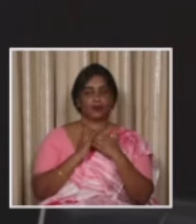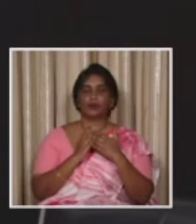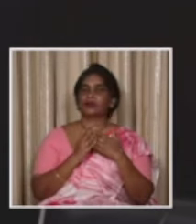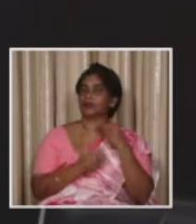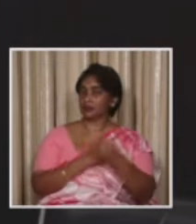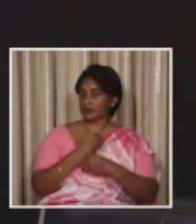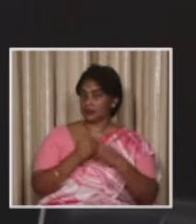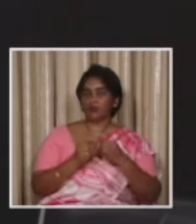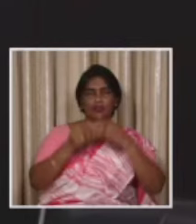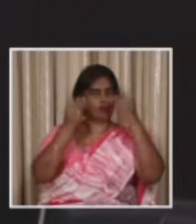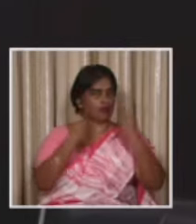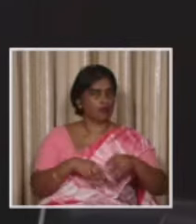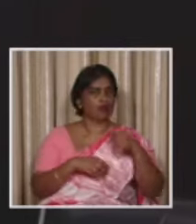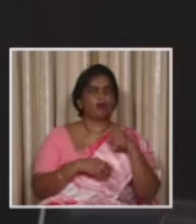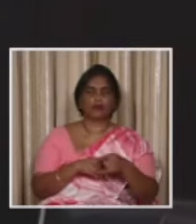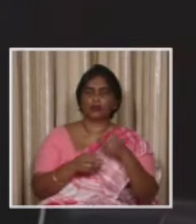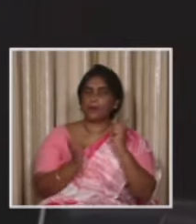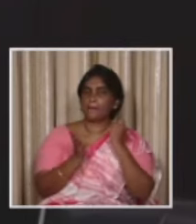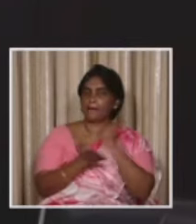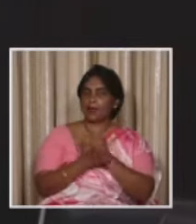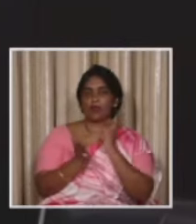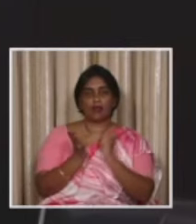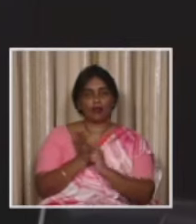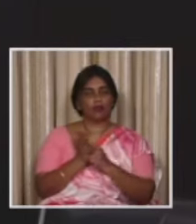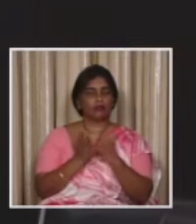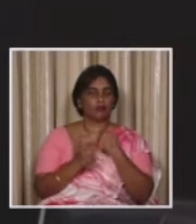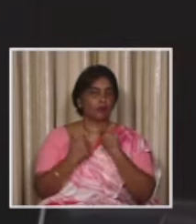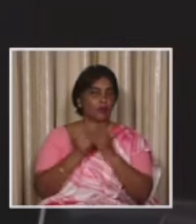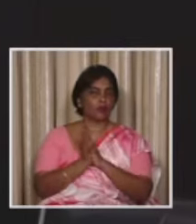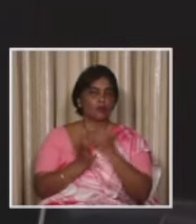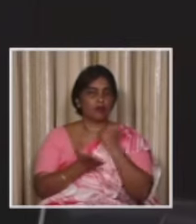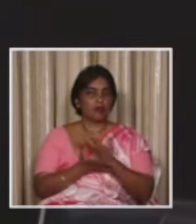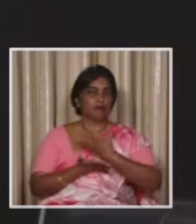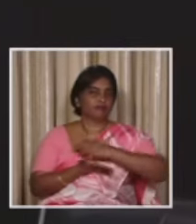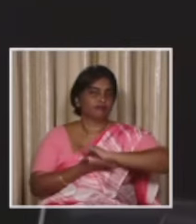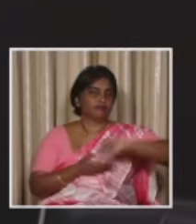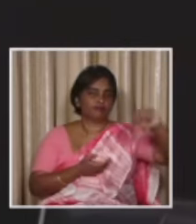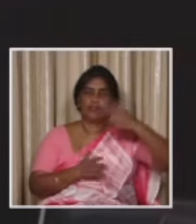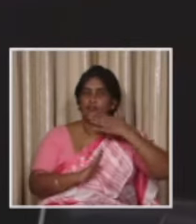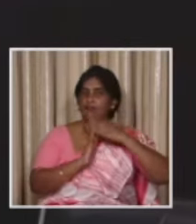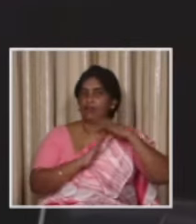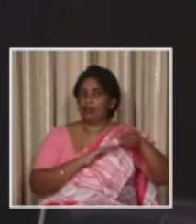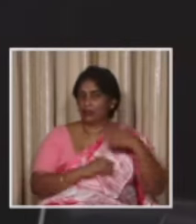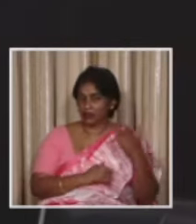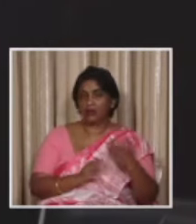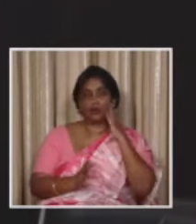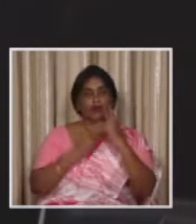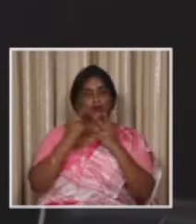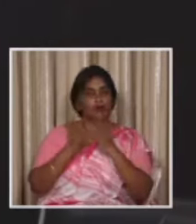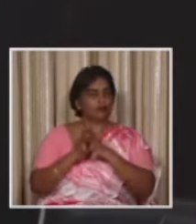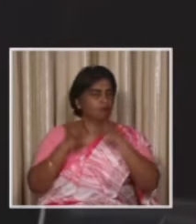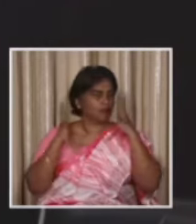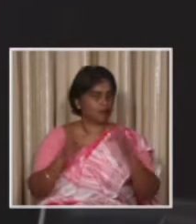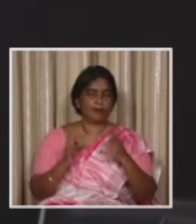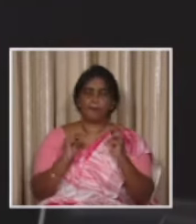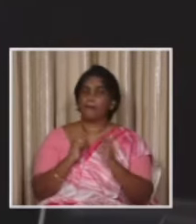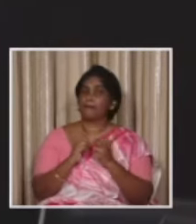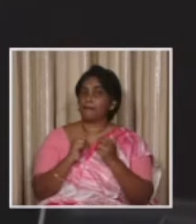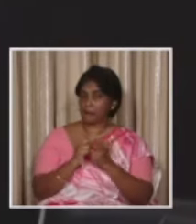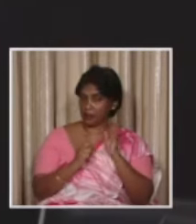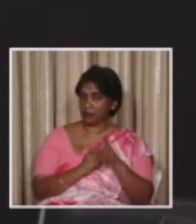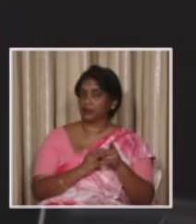කර්මාන්ත කඩා වැටලා බැංකුුණ අය බැංකුල්ට තමන්ගේ දේපල සින්න වුණා. සංචාලක ව්‍යාපාරතාව වැඩිම බලපෑමට